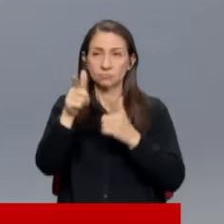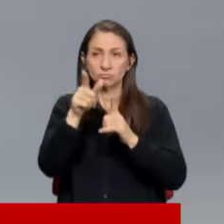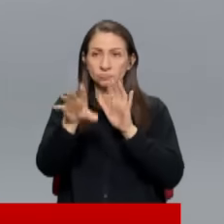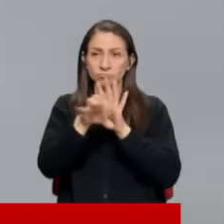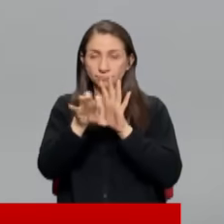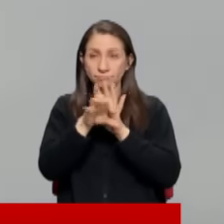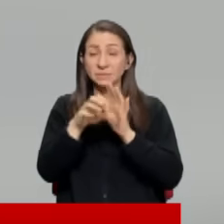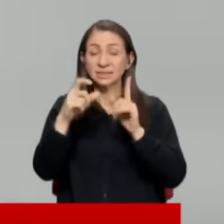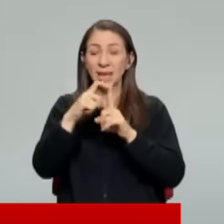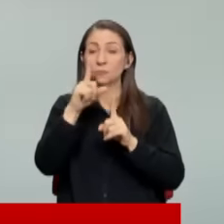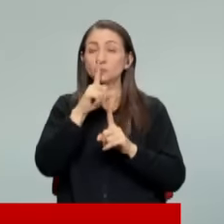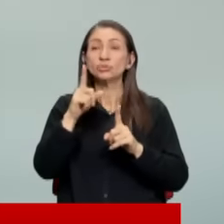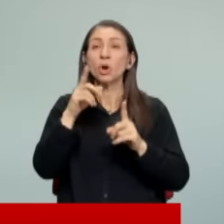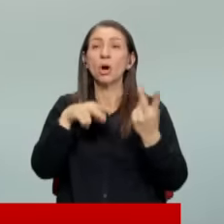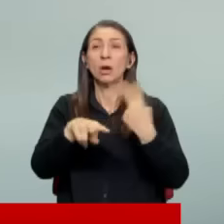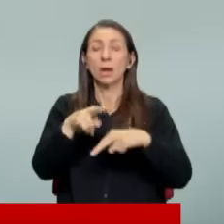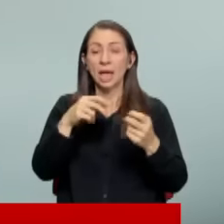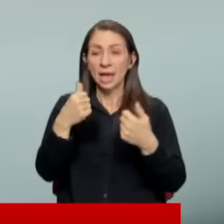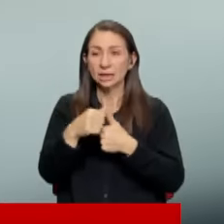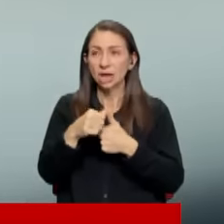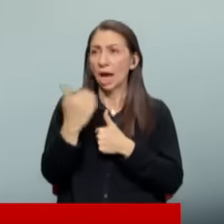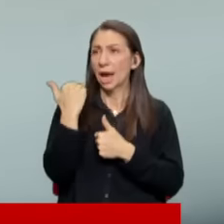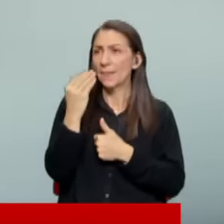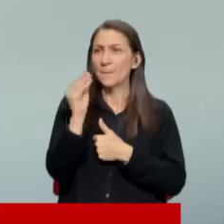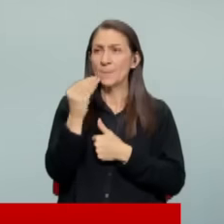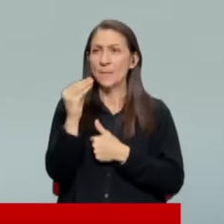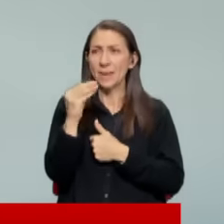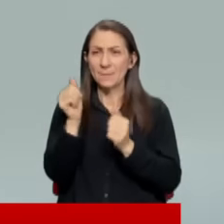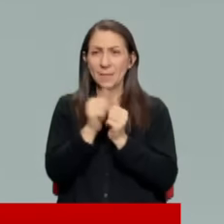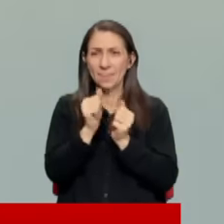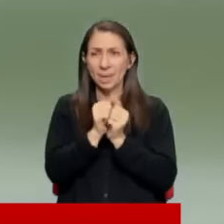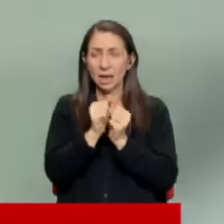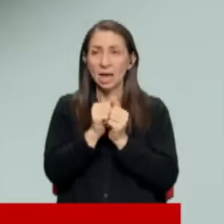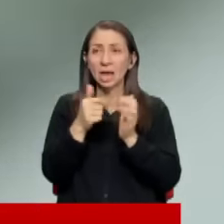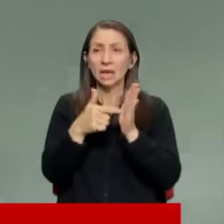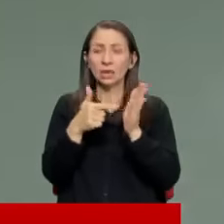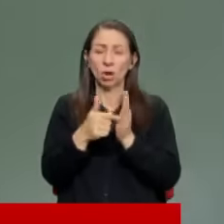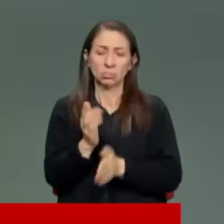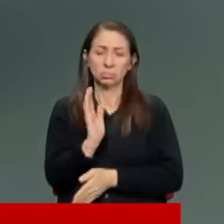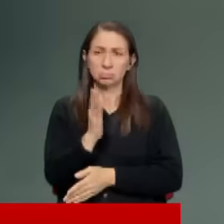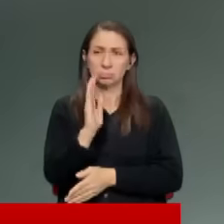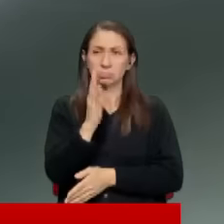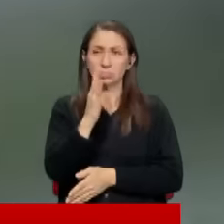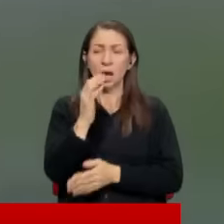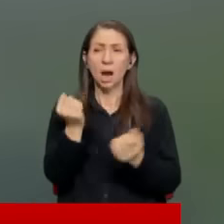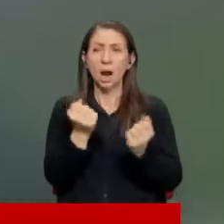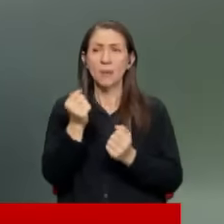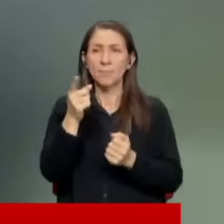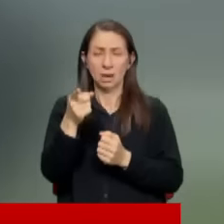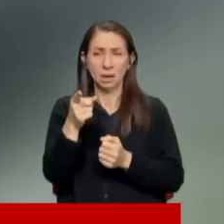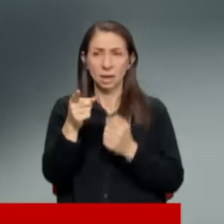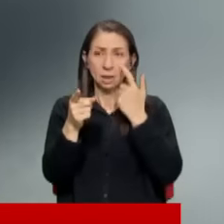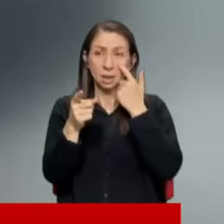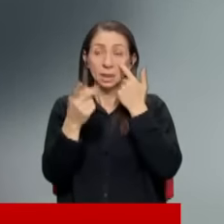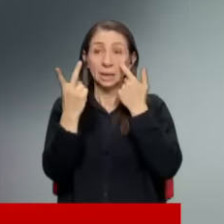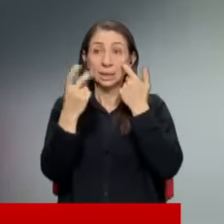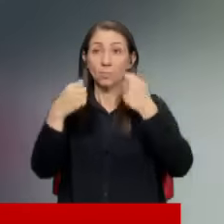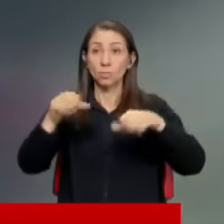görüntüler. D100 karayolunda eşi ve arka koltuktaki bebeğiyle birlikte Kadıköy istikametinde ilerleyen otomobil sürücüsü